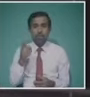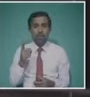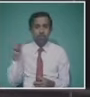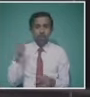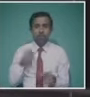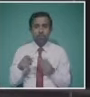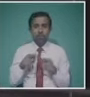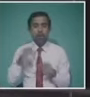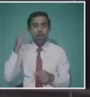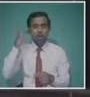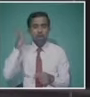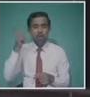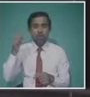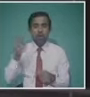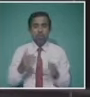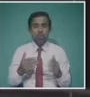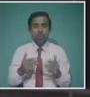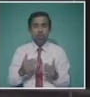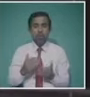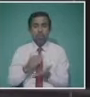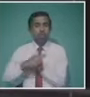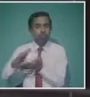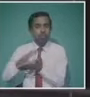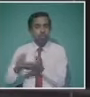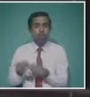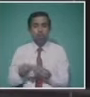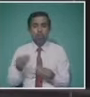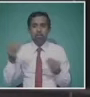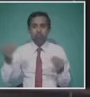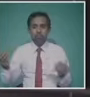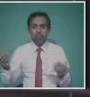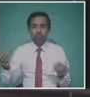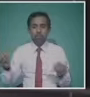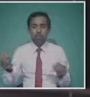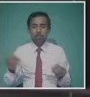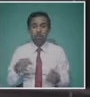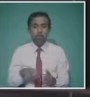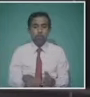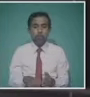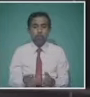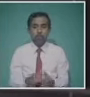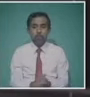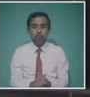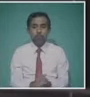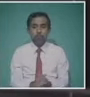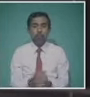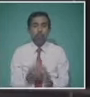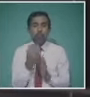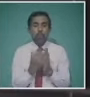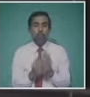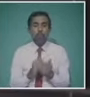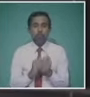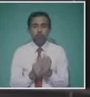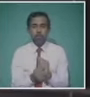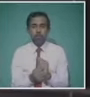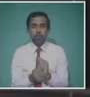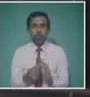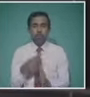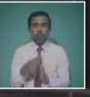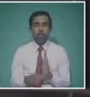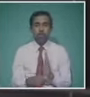වගේ කාන්තාවන්ට තව මොන හරි උදව් ටිකක් කරලා මොන හරි මේක මේ මේ මේ ව්‍යවස්ථාවෙන්